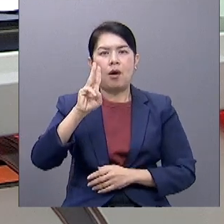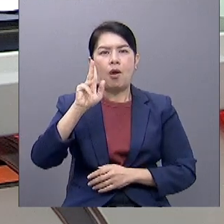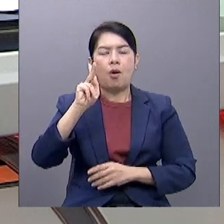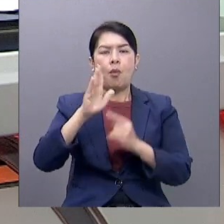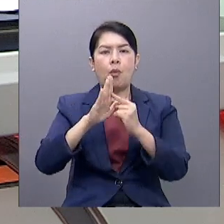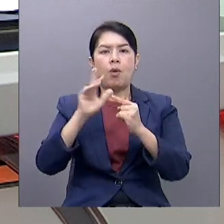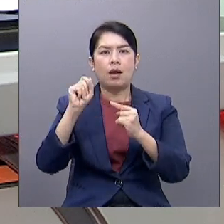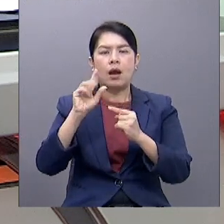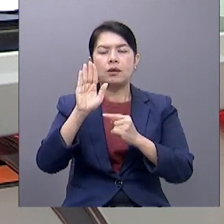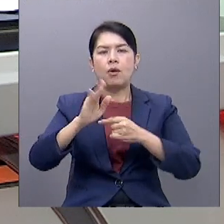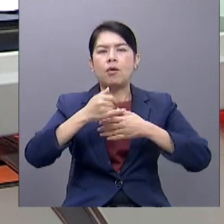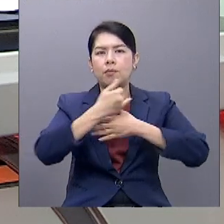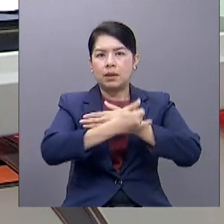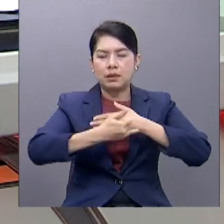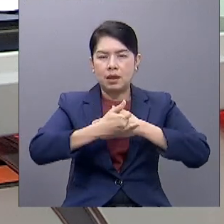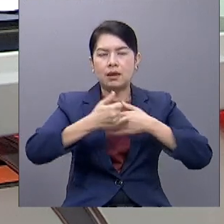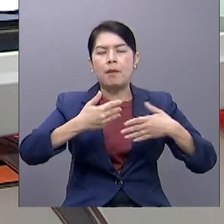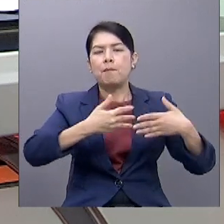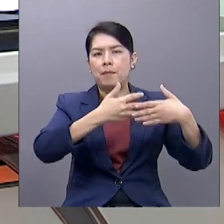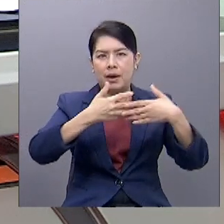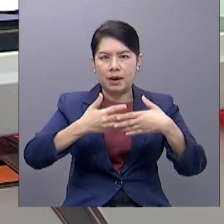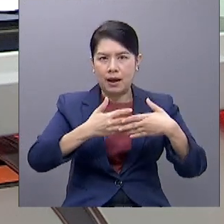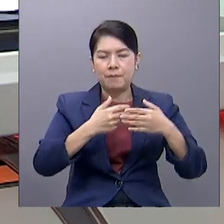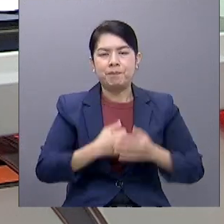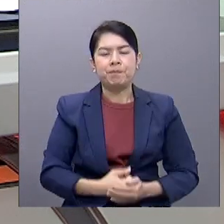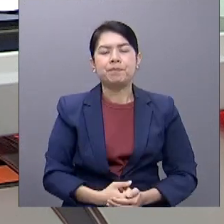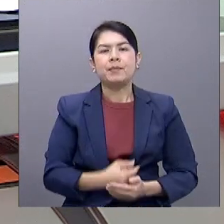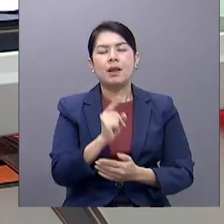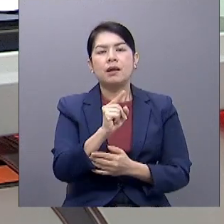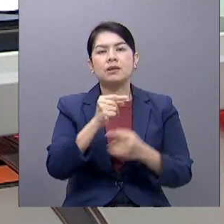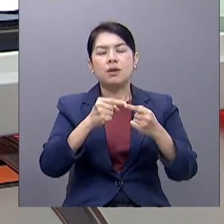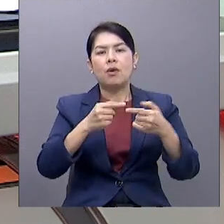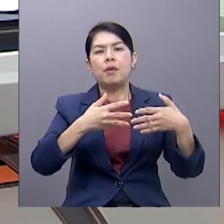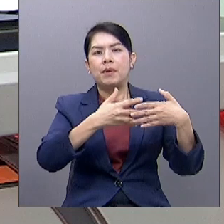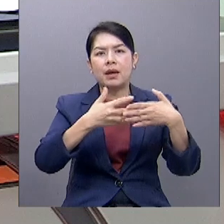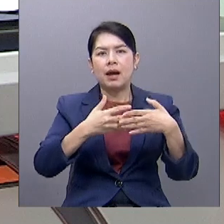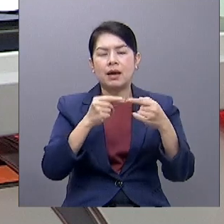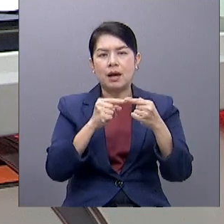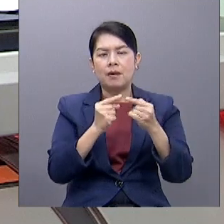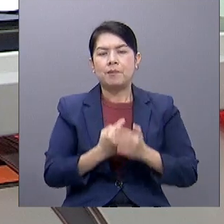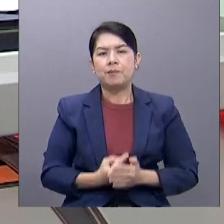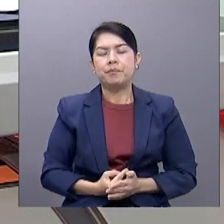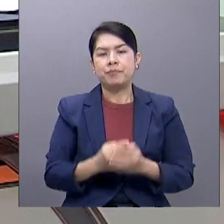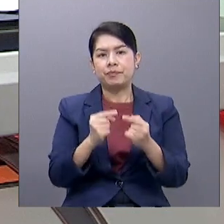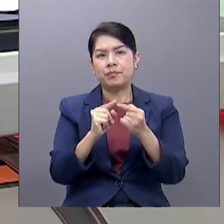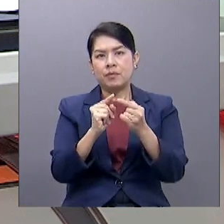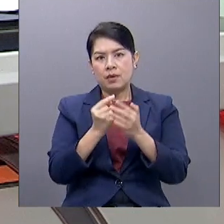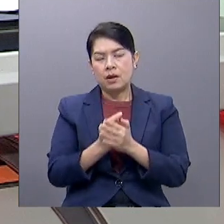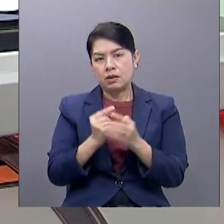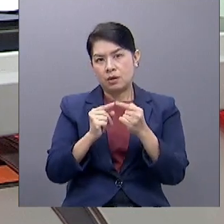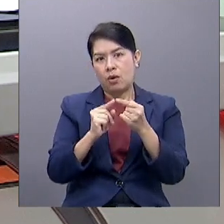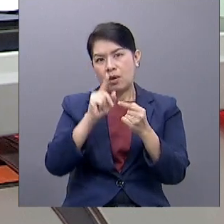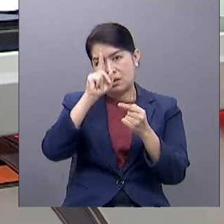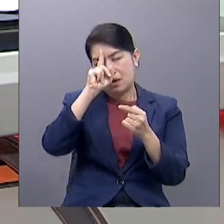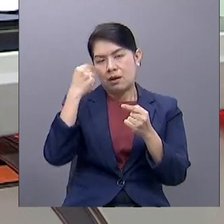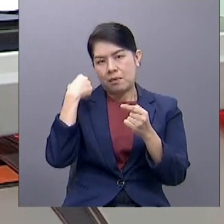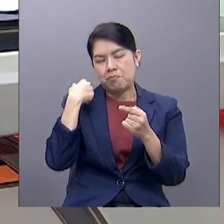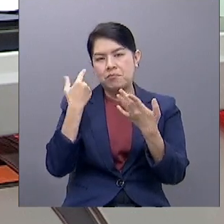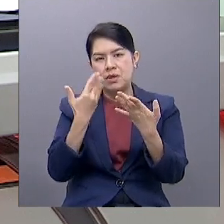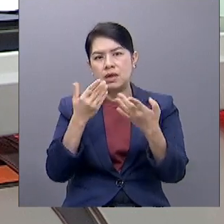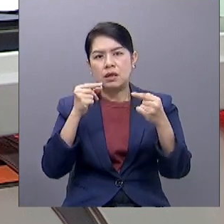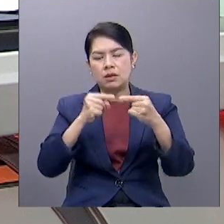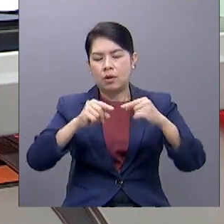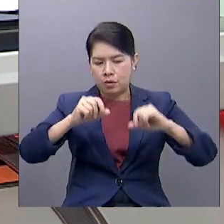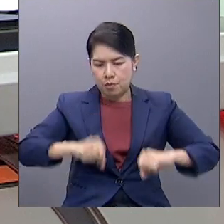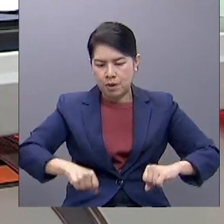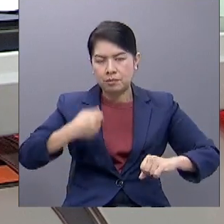สหรัฐกับเยอรมนีเป็นประเทศล่าสุดค่ะที่อนุญาตให้ยูเครนใช้อาวุธที่ได้รับจากทั้ง2ประเทศโจมตีเข้าไปในดินแดนของรัส